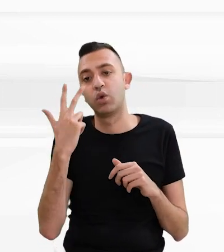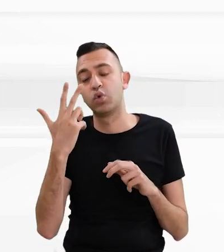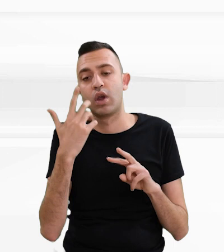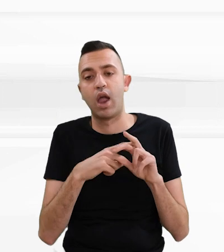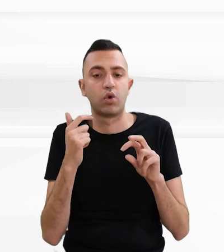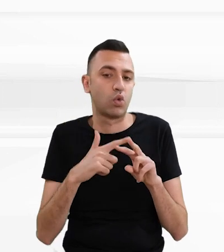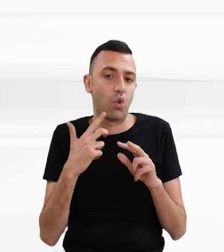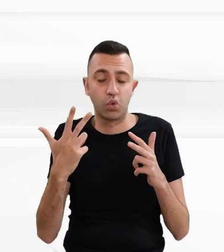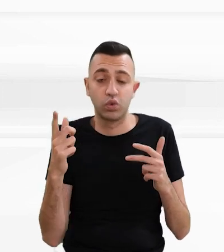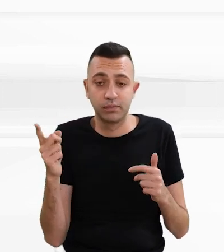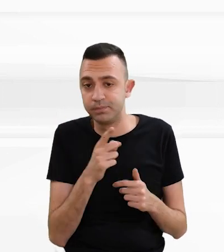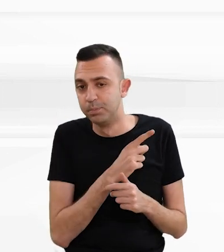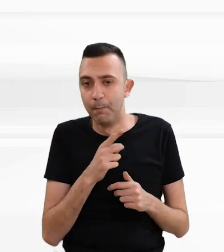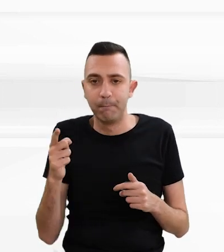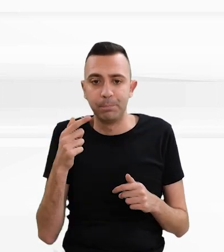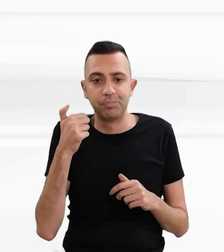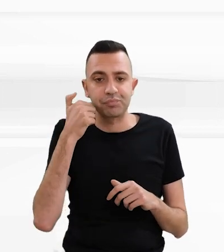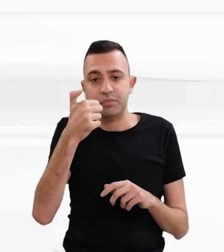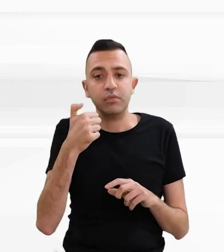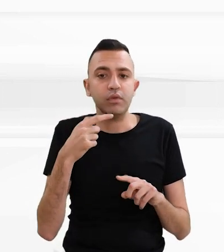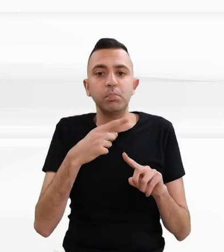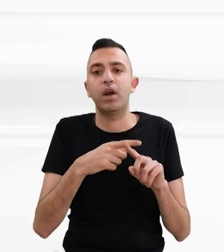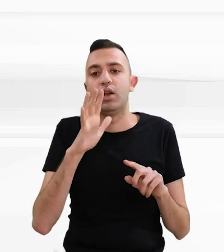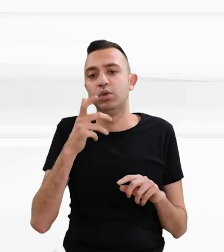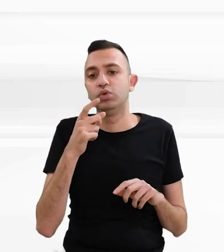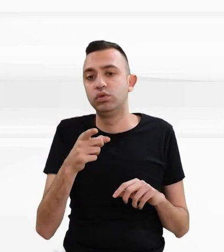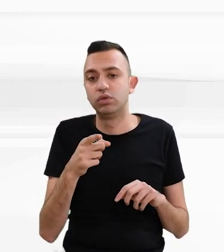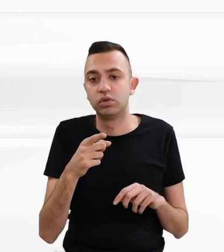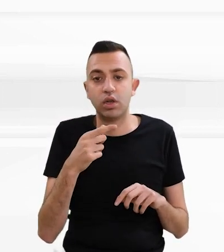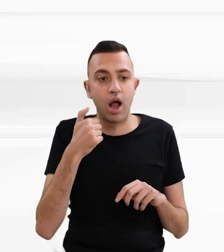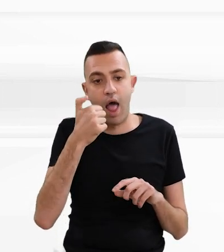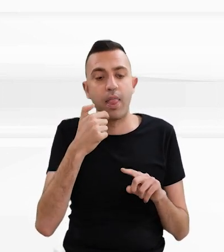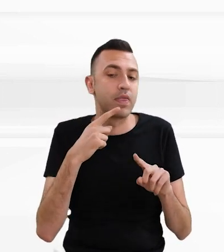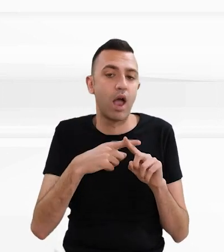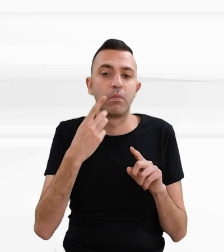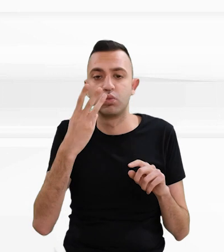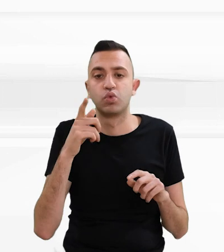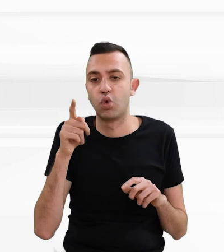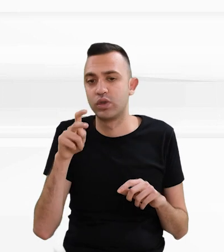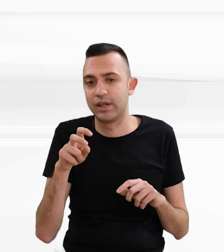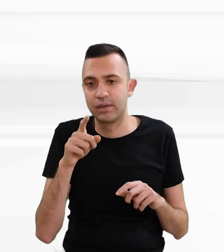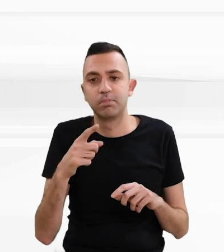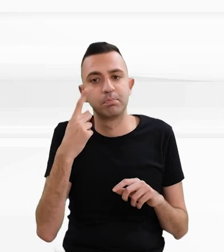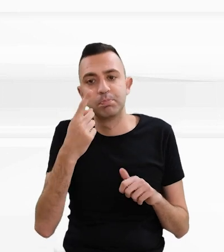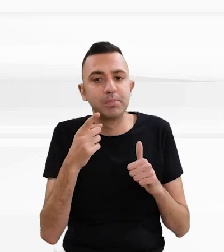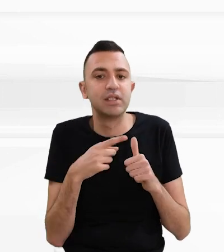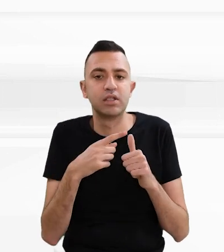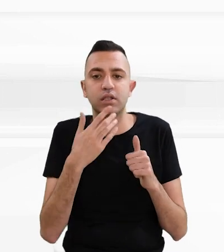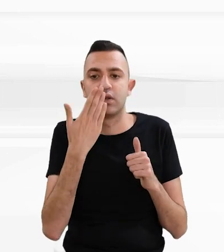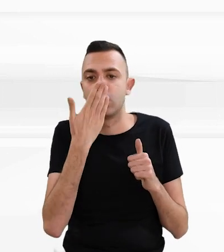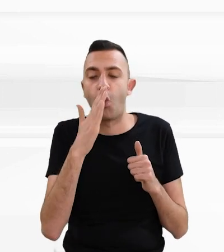kök 3 çarpı zaman altı çarpı 49 yani altı çarpı 3.18 birinci doğal sayı buldum